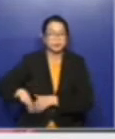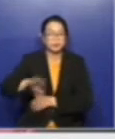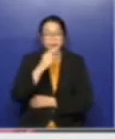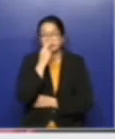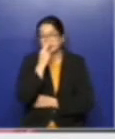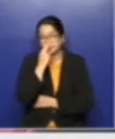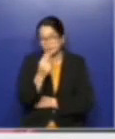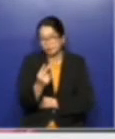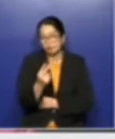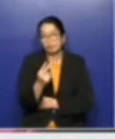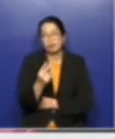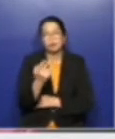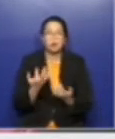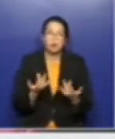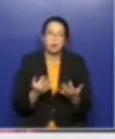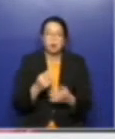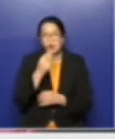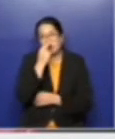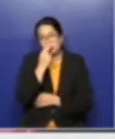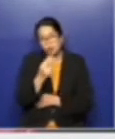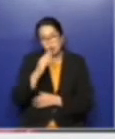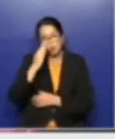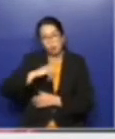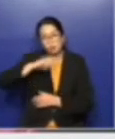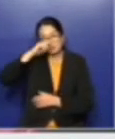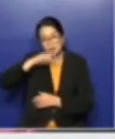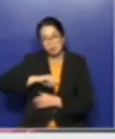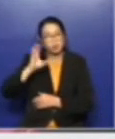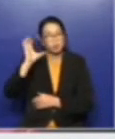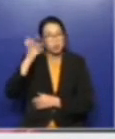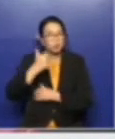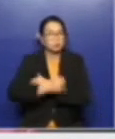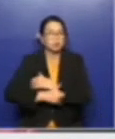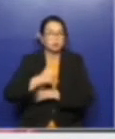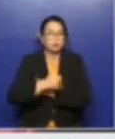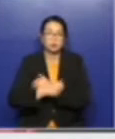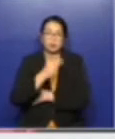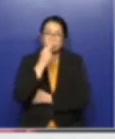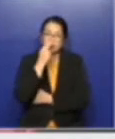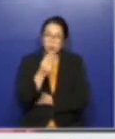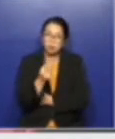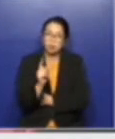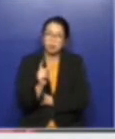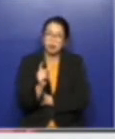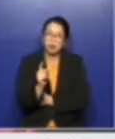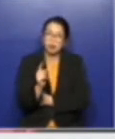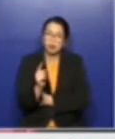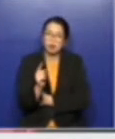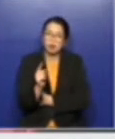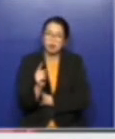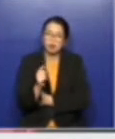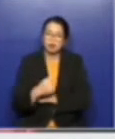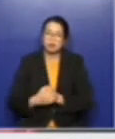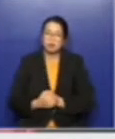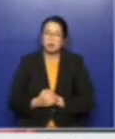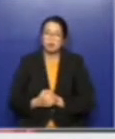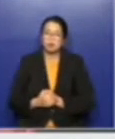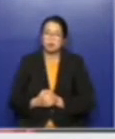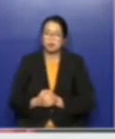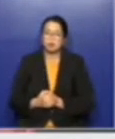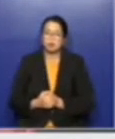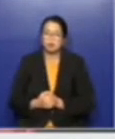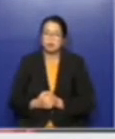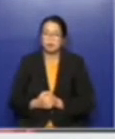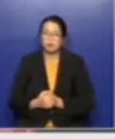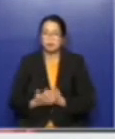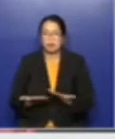ศและคนไทยทั้งโลกและชาวต่างประเทศนั้นสามารถที่จะเพิ่มปริมาณ